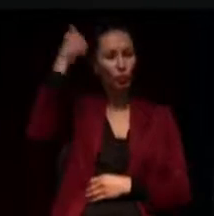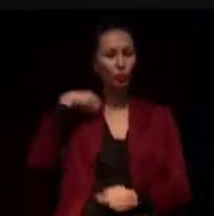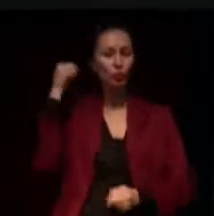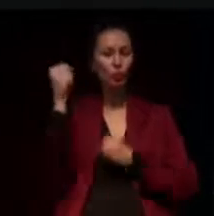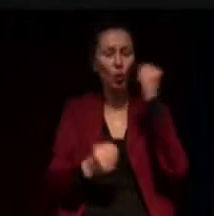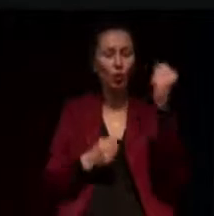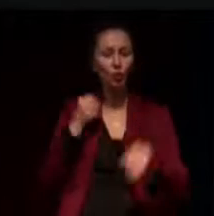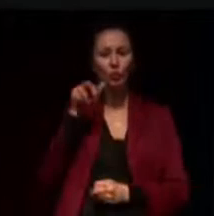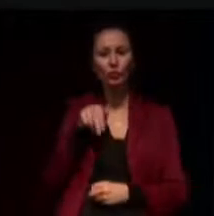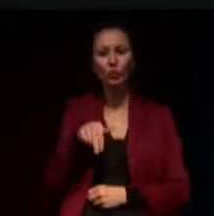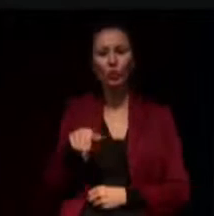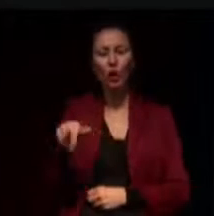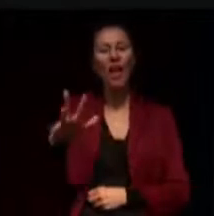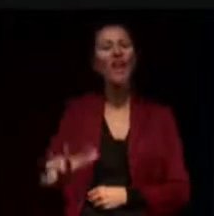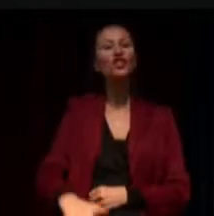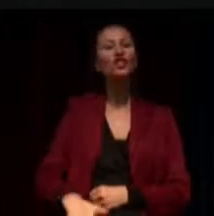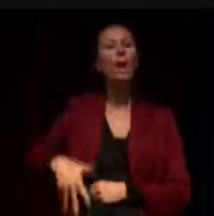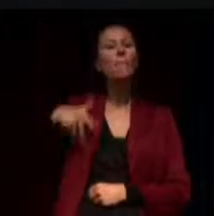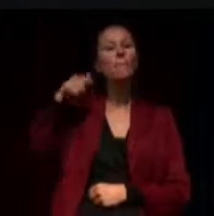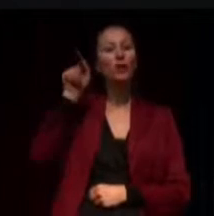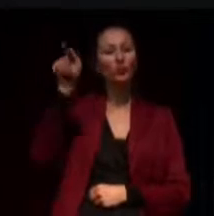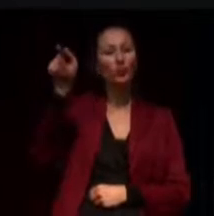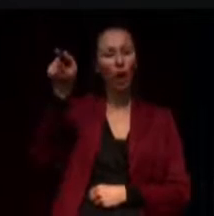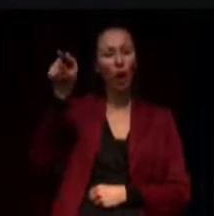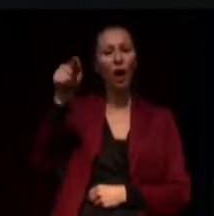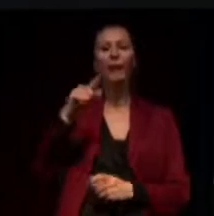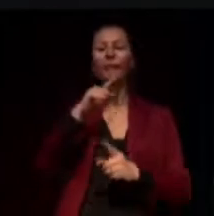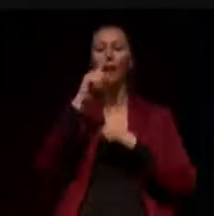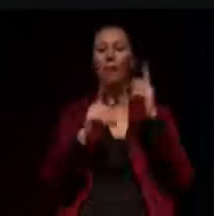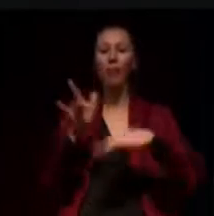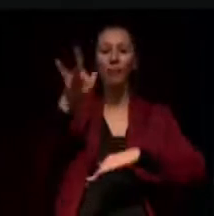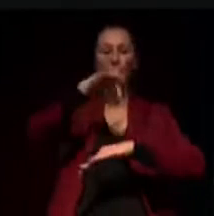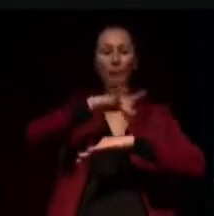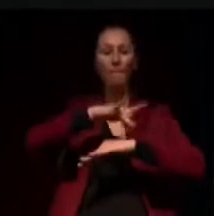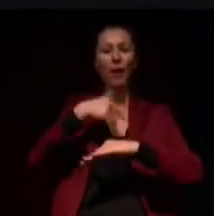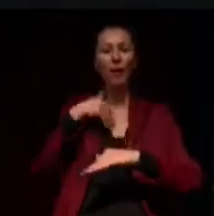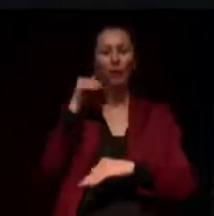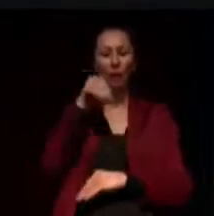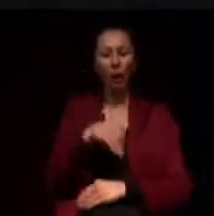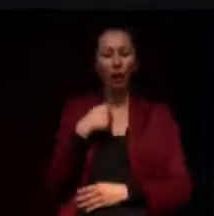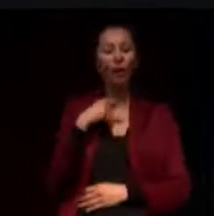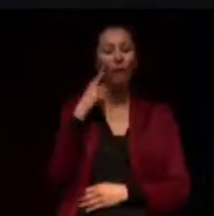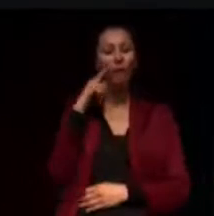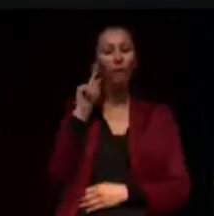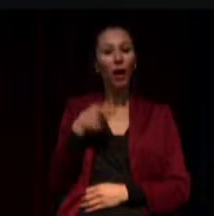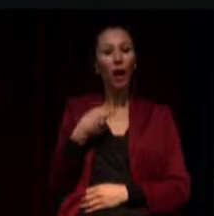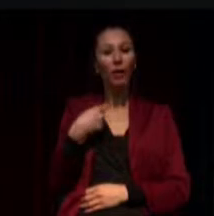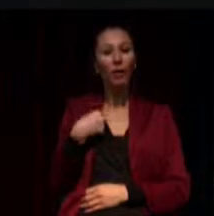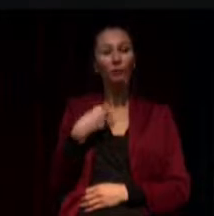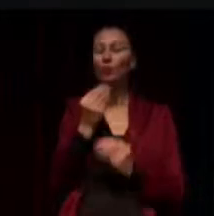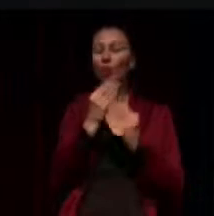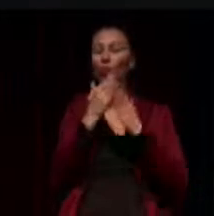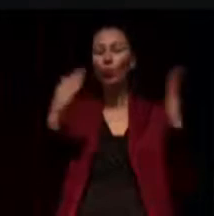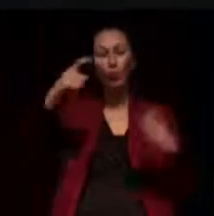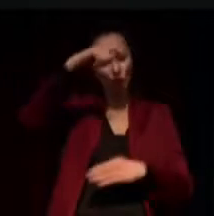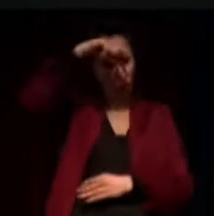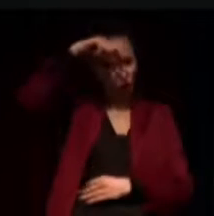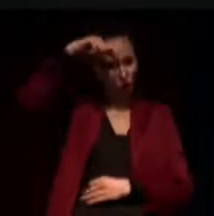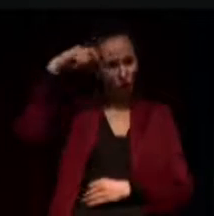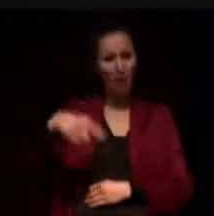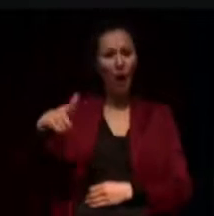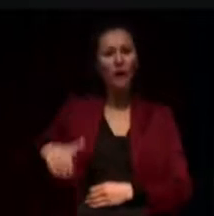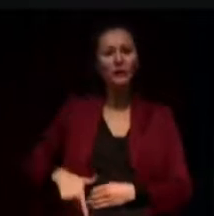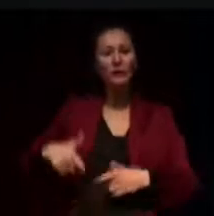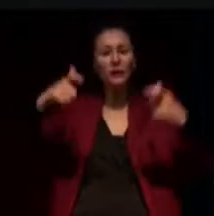koşarak yürüyordum. Eşref Paşa'ya, Değirmen Dağı'nın tepesine geldiğimi fark ettim. Büyük çabalarla imar